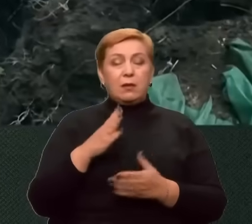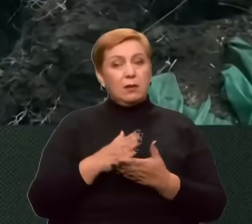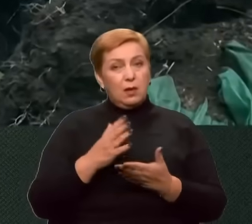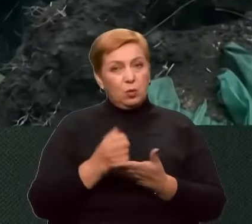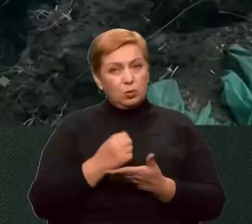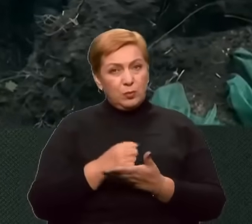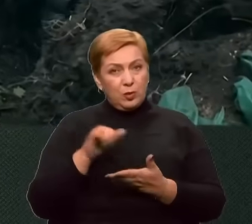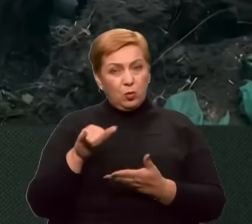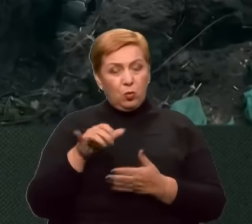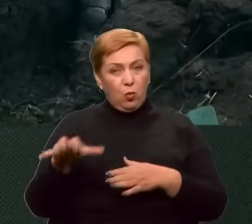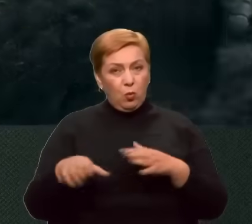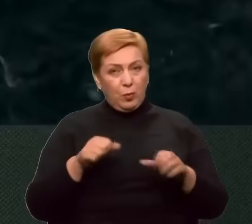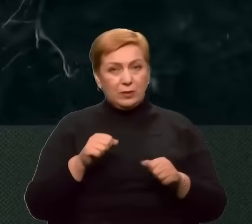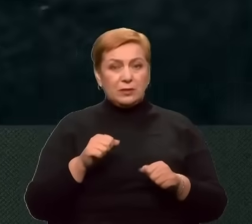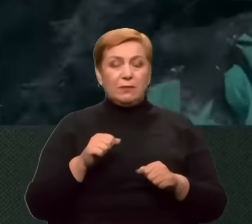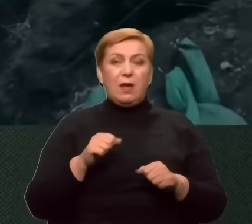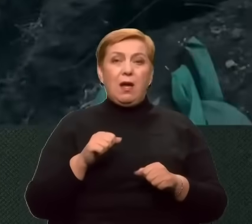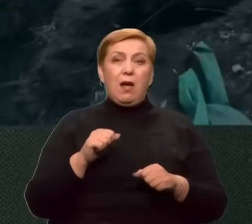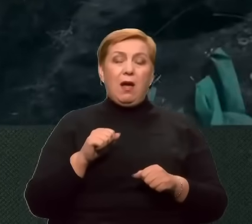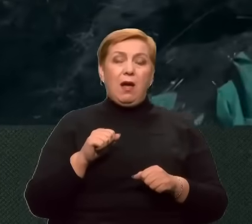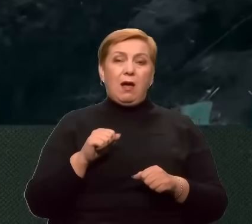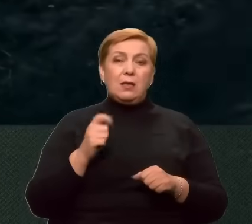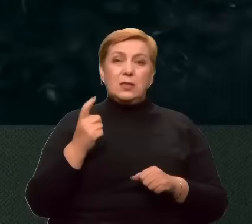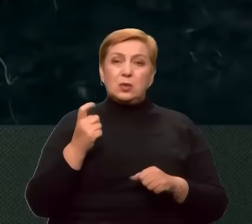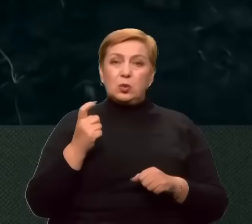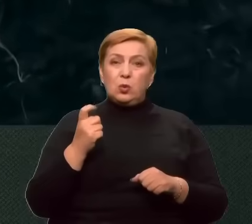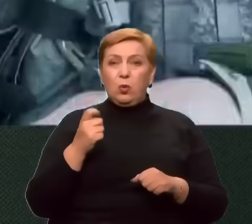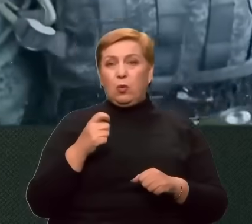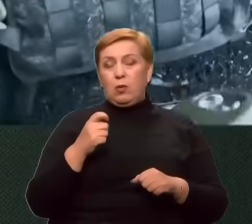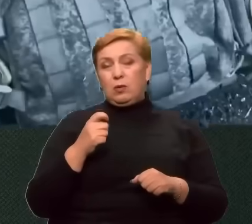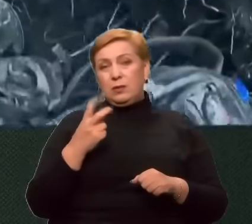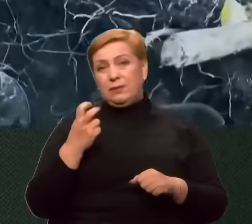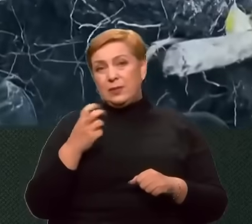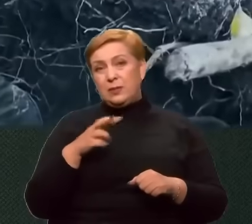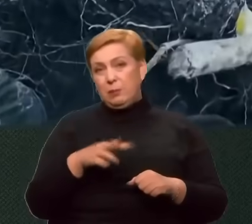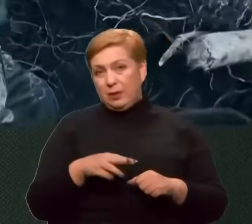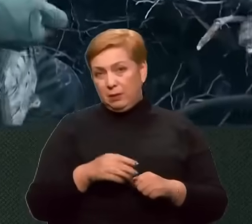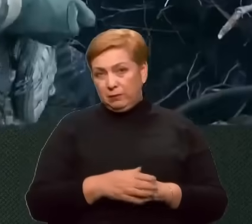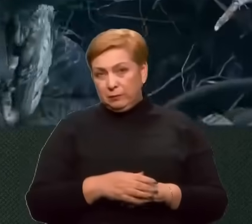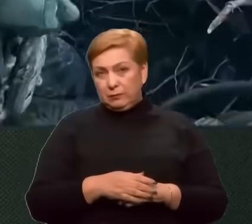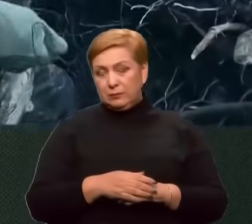Просування велик української території на 100, максимум до 200 метрів.